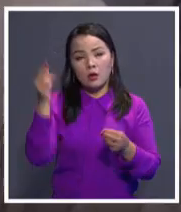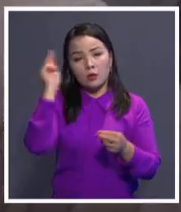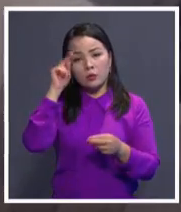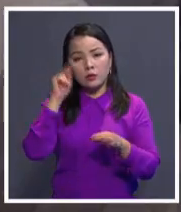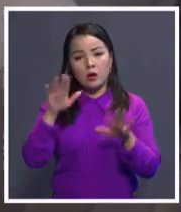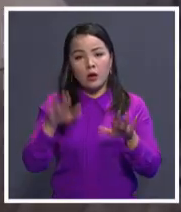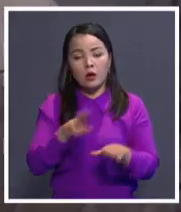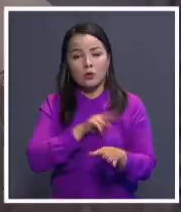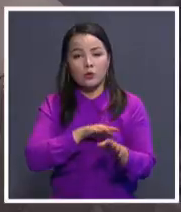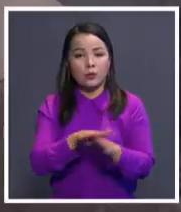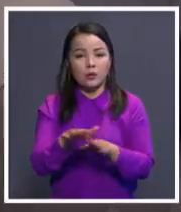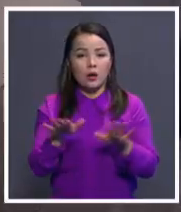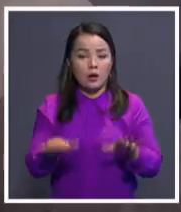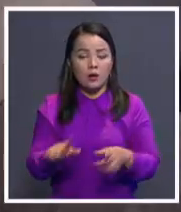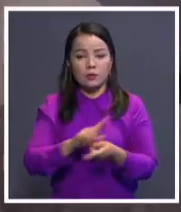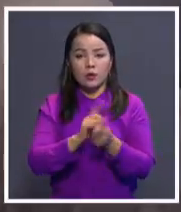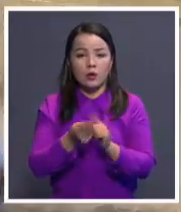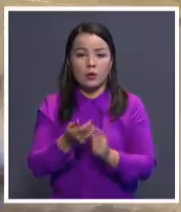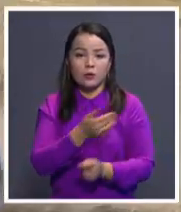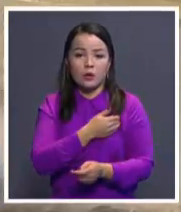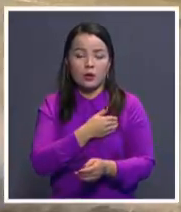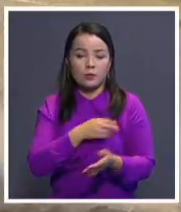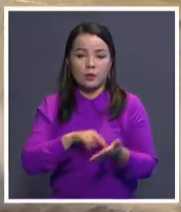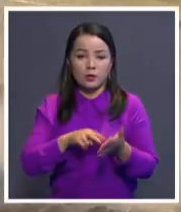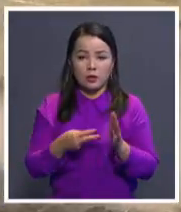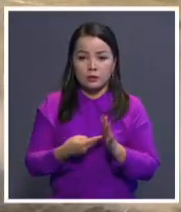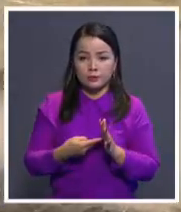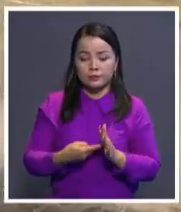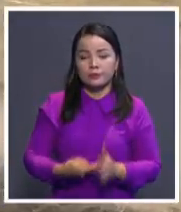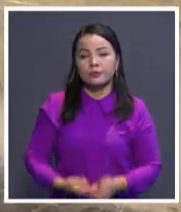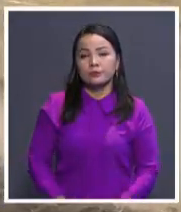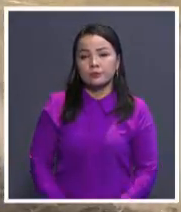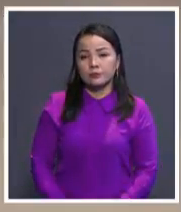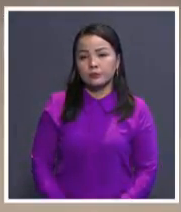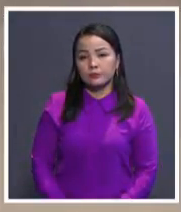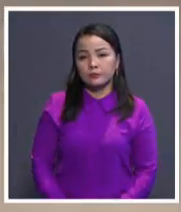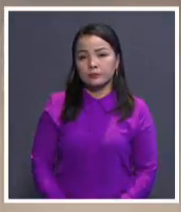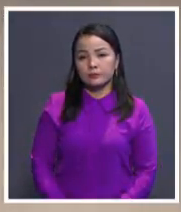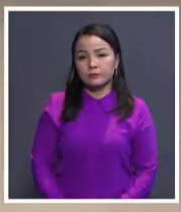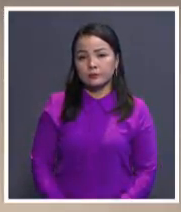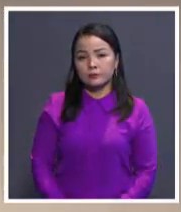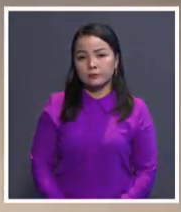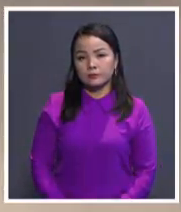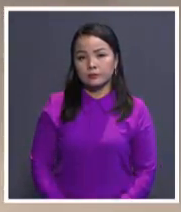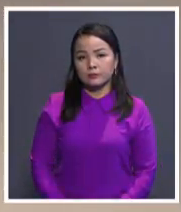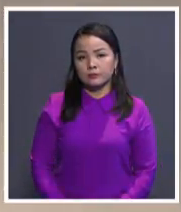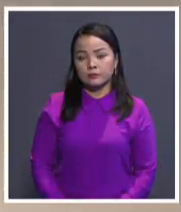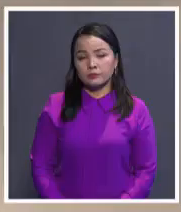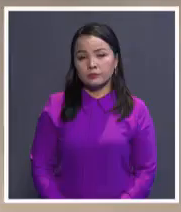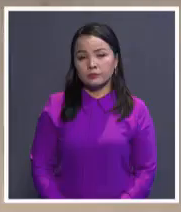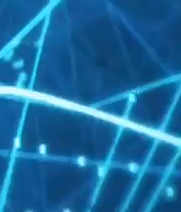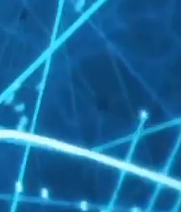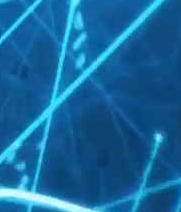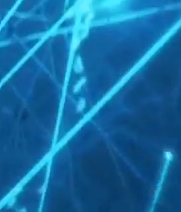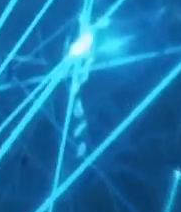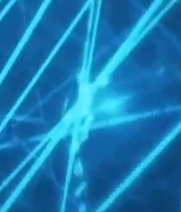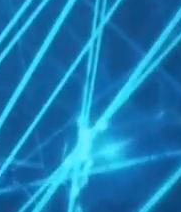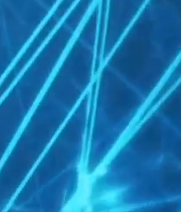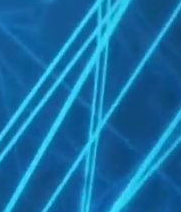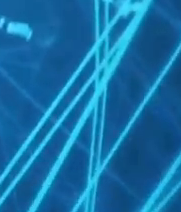оқу орындарының жұмысын түбегейлі өзгертпек. Дулат Абибуллаев, Еркінжан Керімжан, Қазақстан ұлттық телеарнасы.